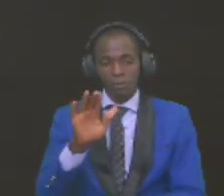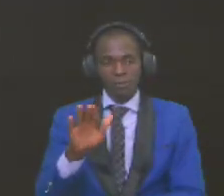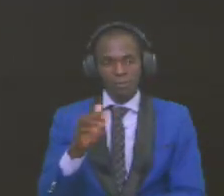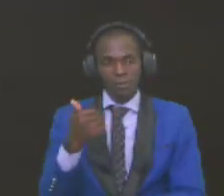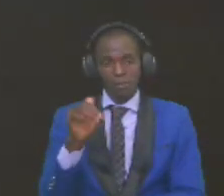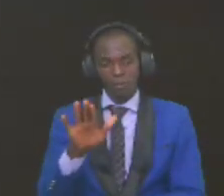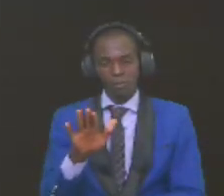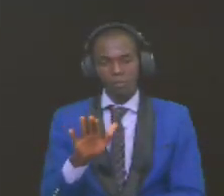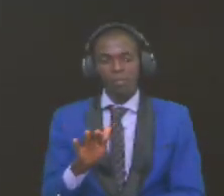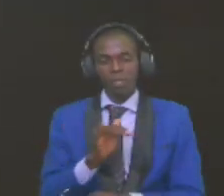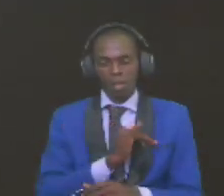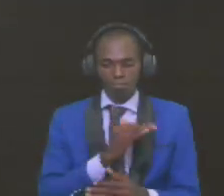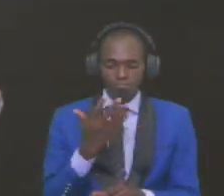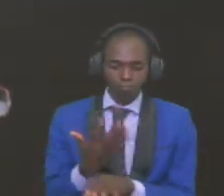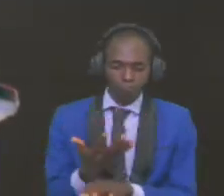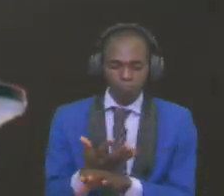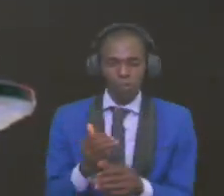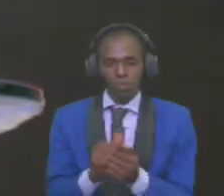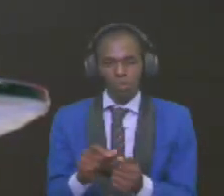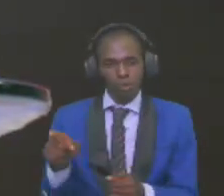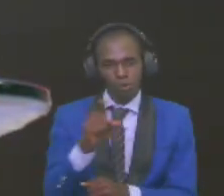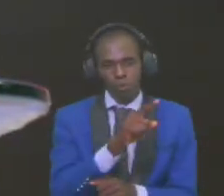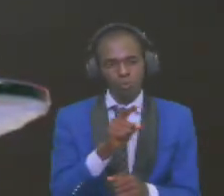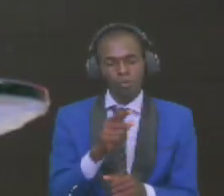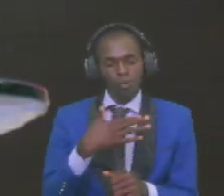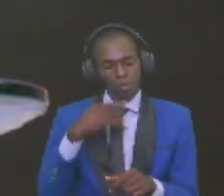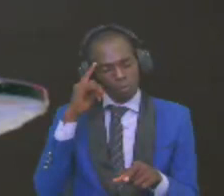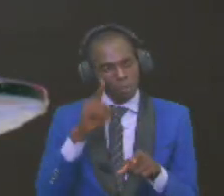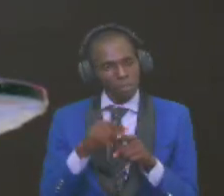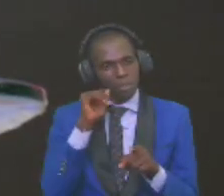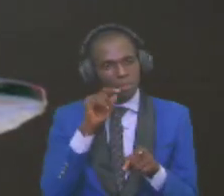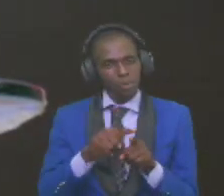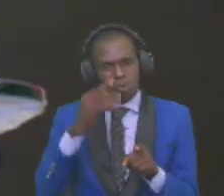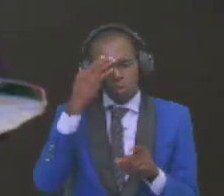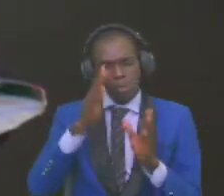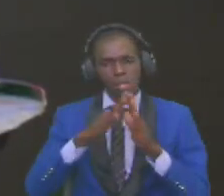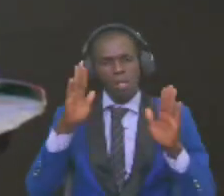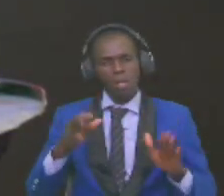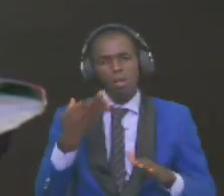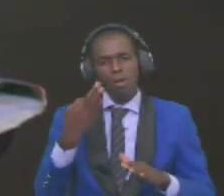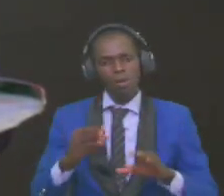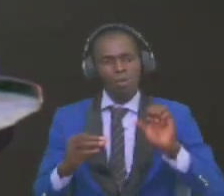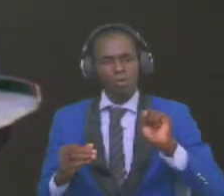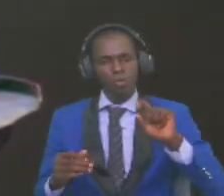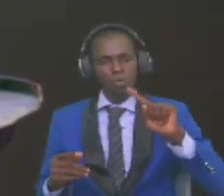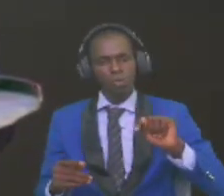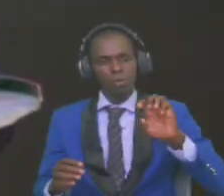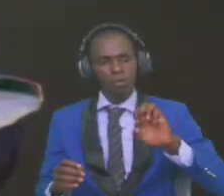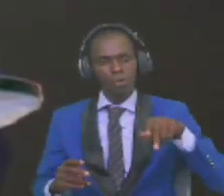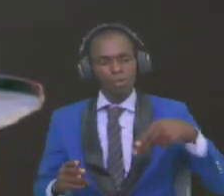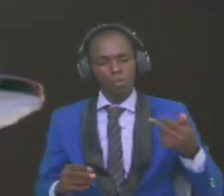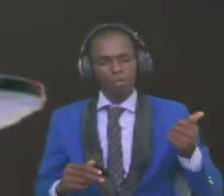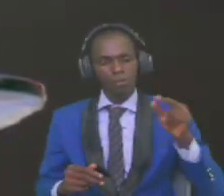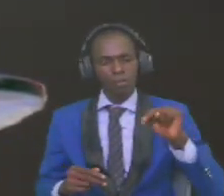encore une recommandation que je vous adresse faire vous savez que la famille de